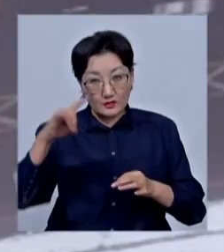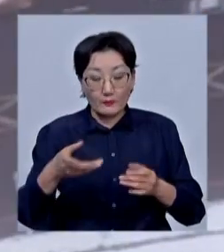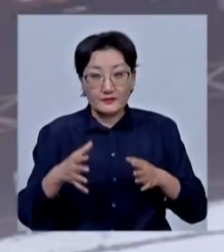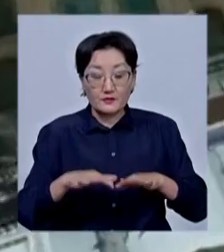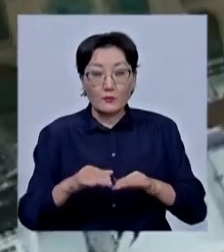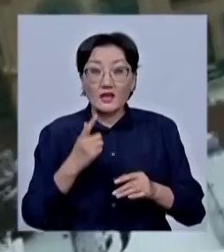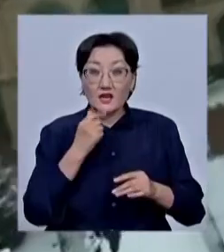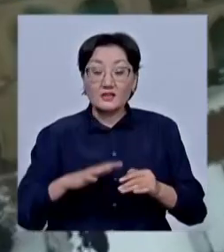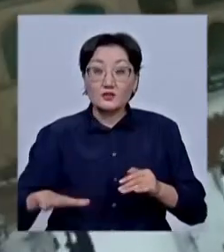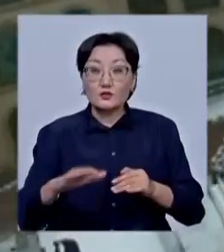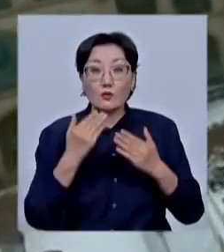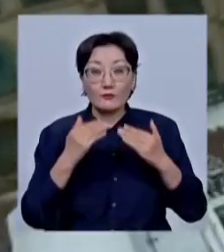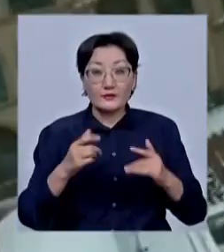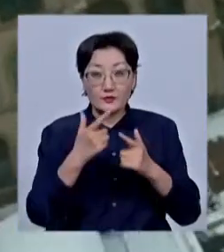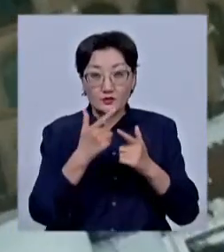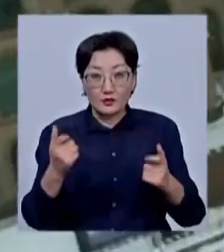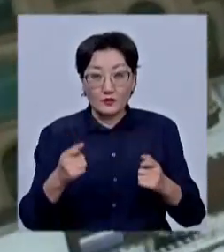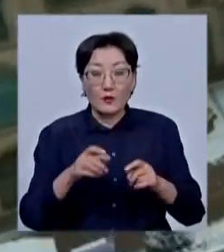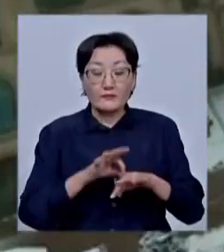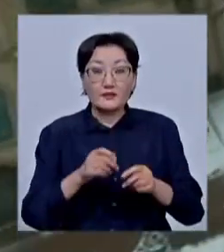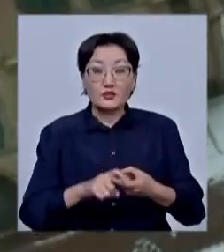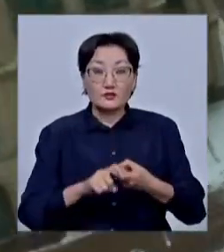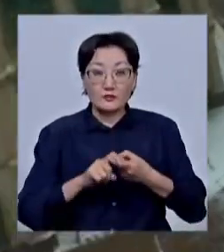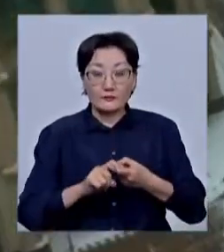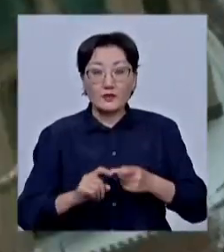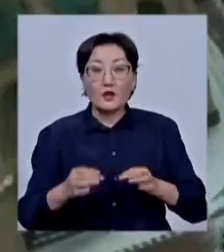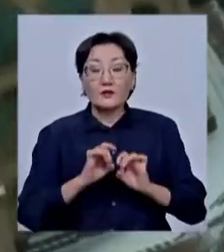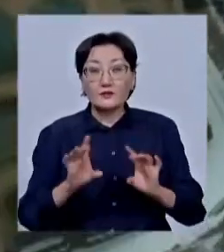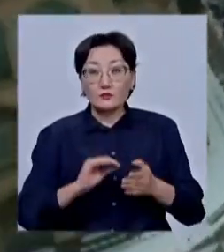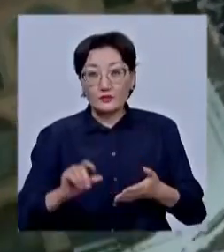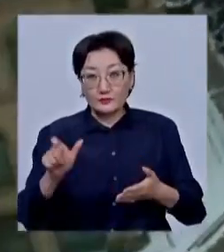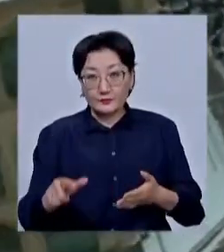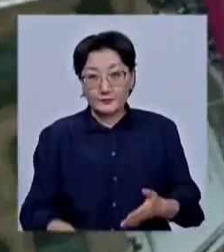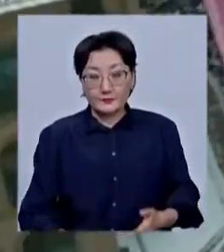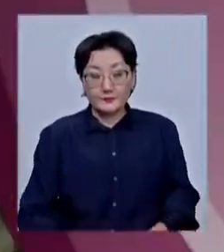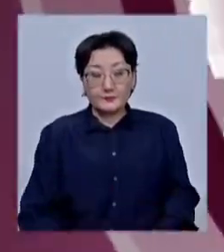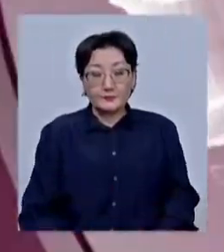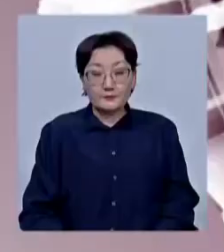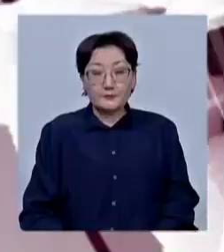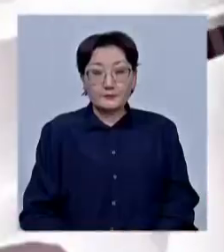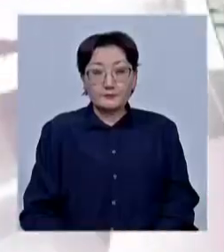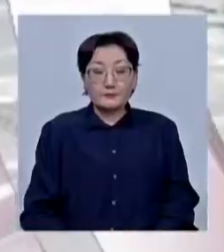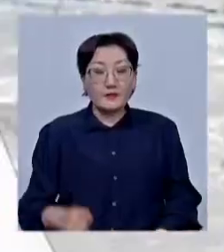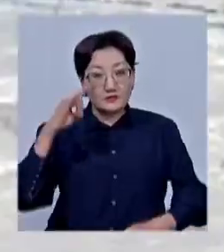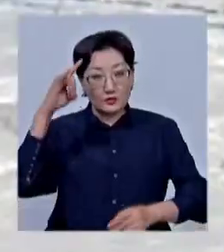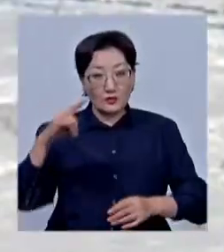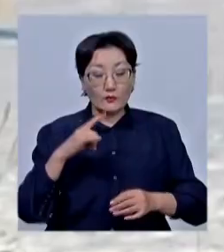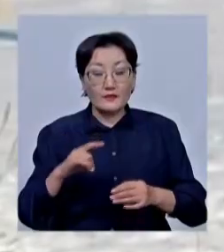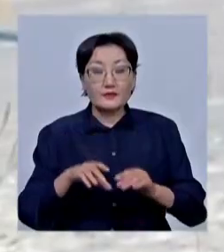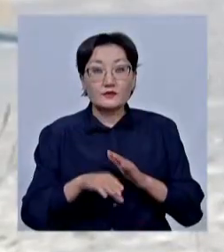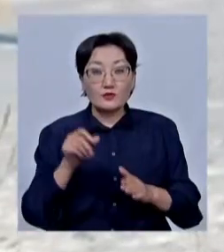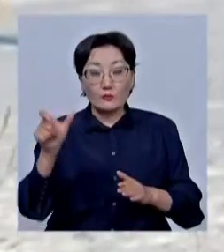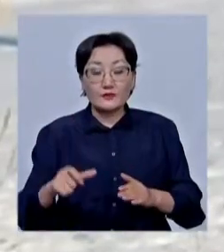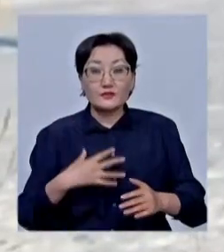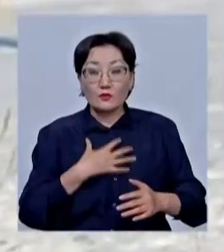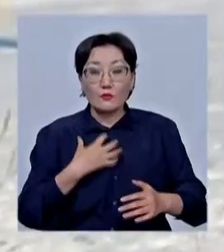остаются в красной. Последние данные по COVID-19 в стране и в мире расскажем в этом выпуске. Казахстанские сенаторы